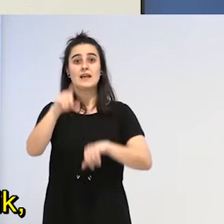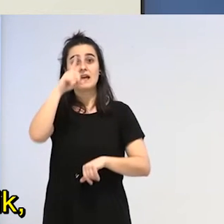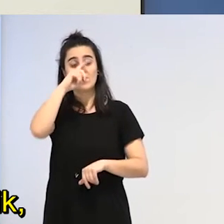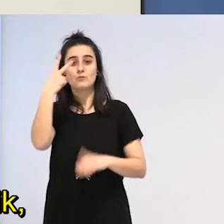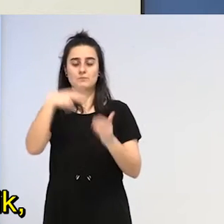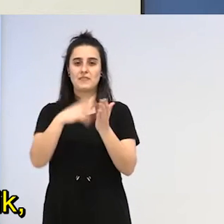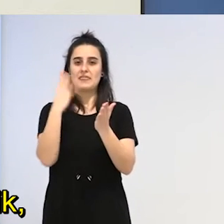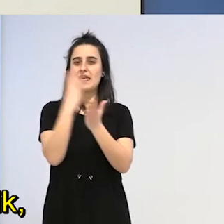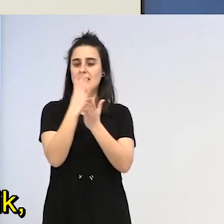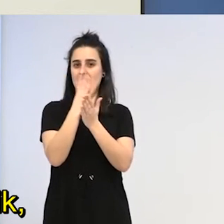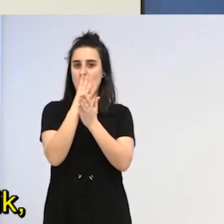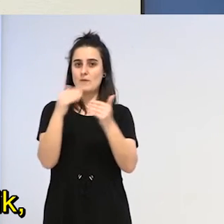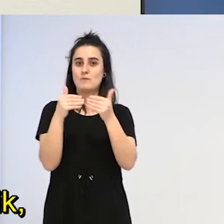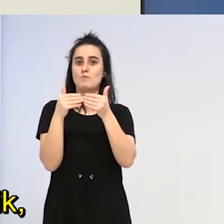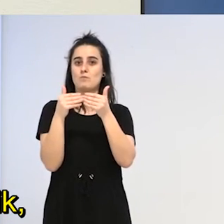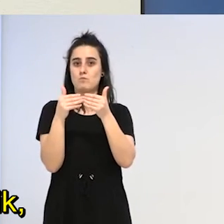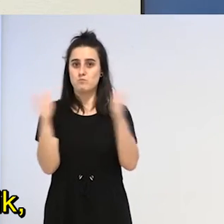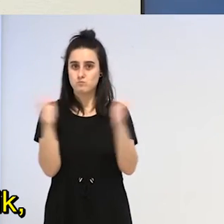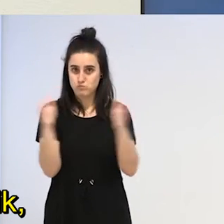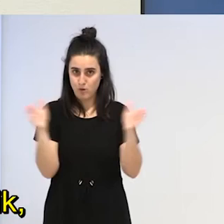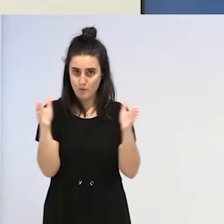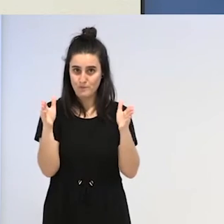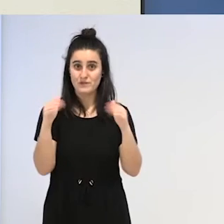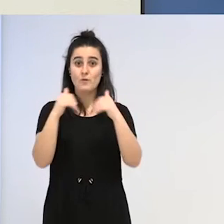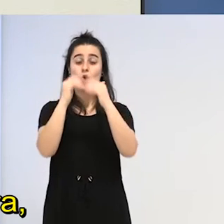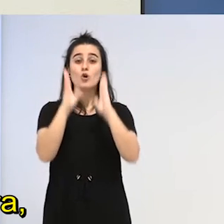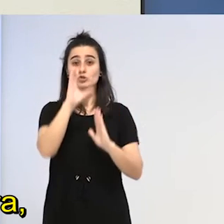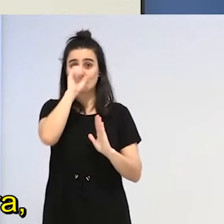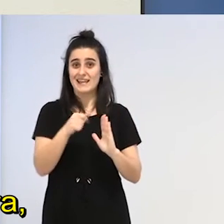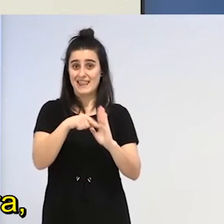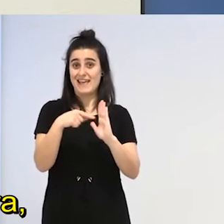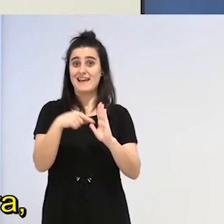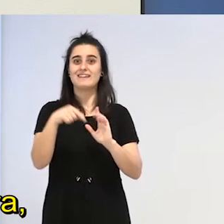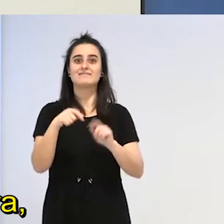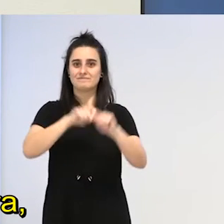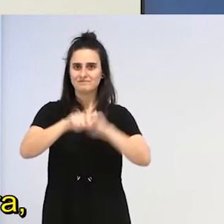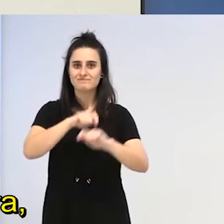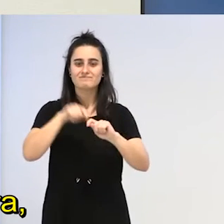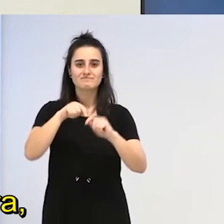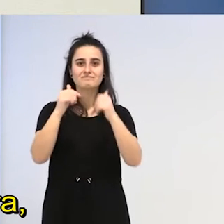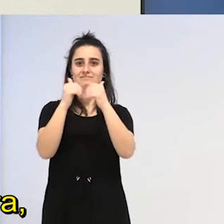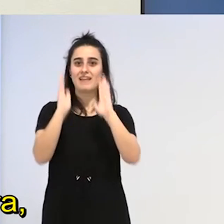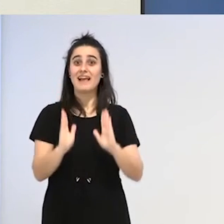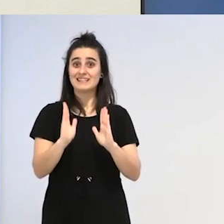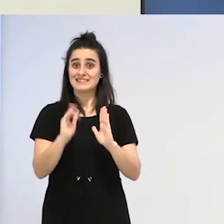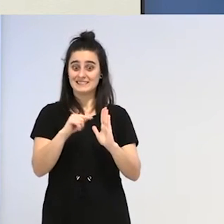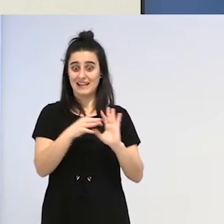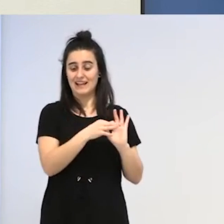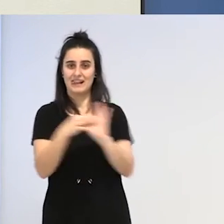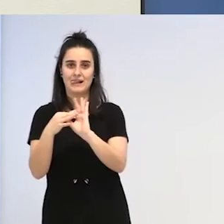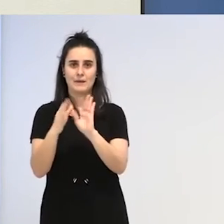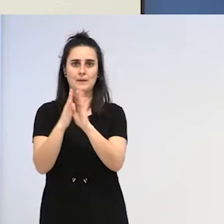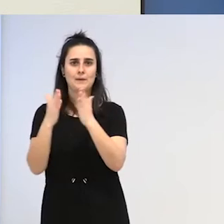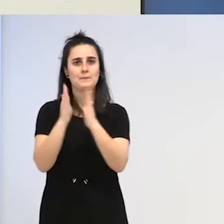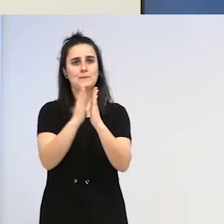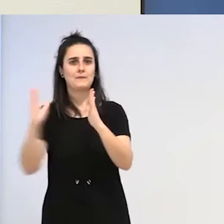2019an hasi zen Sorginen elkartearen eskutik etxearen programarekin batera